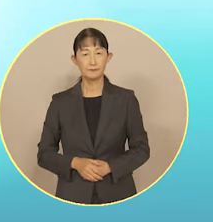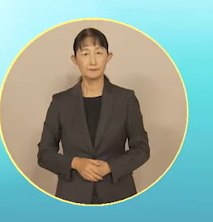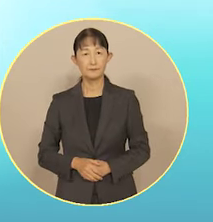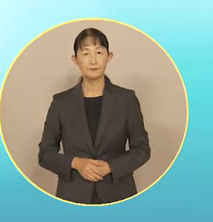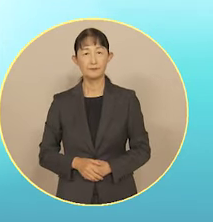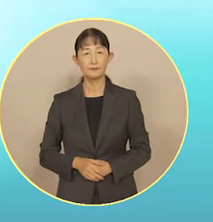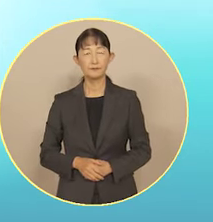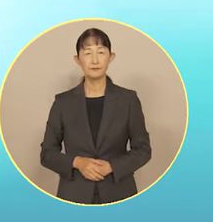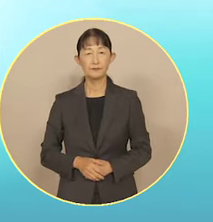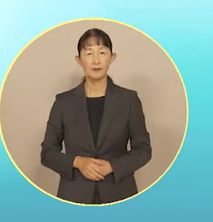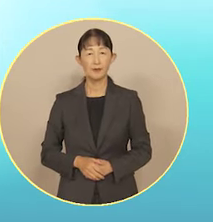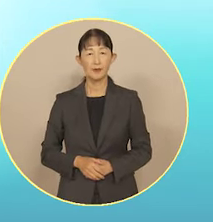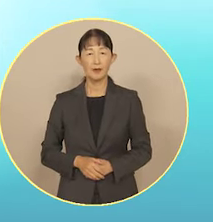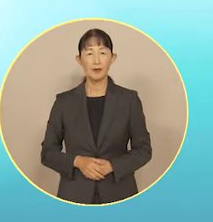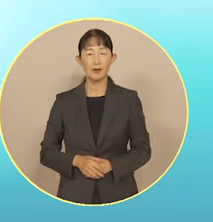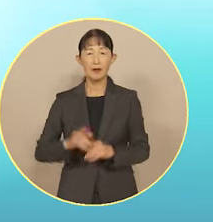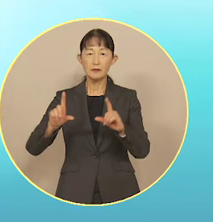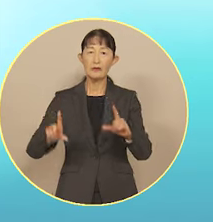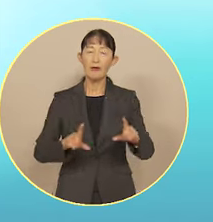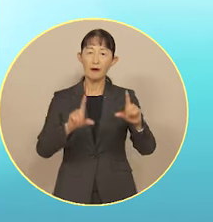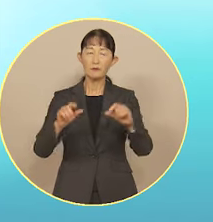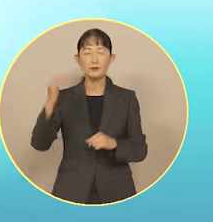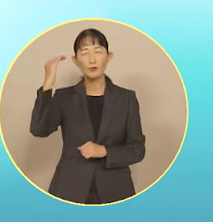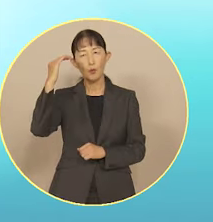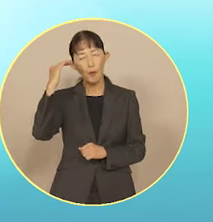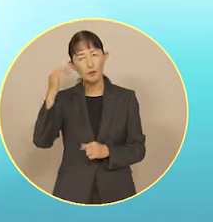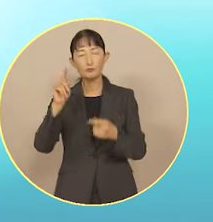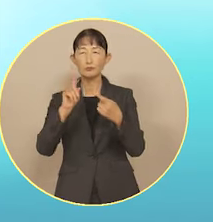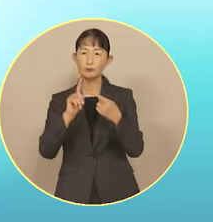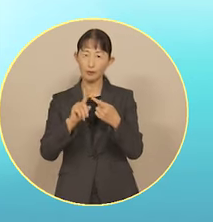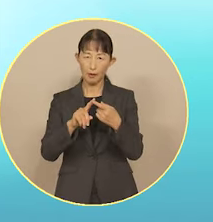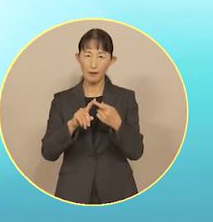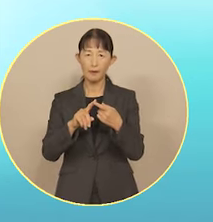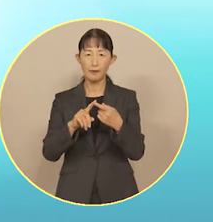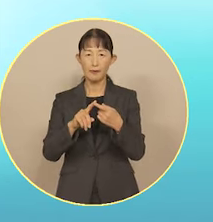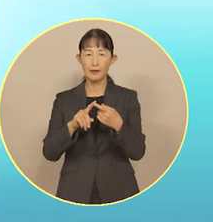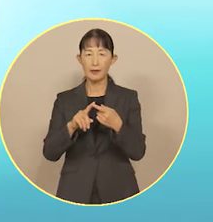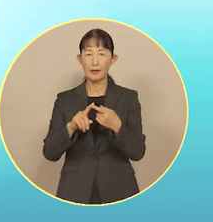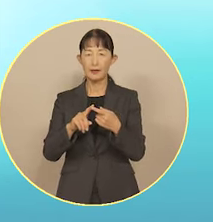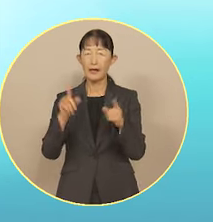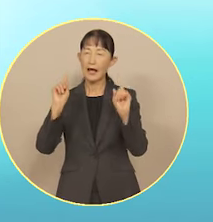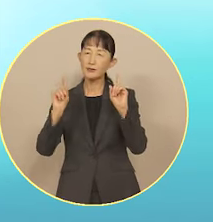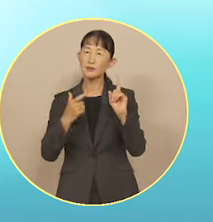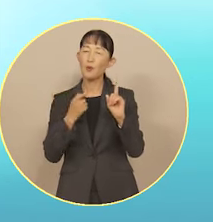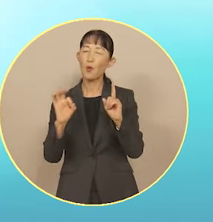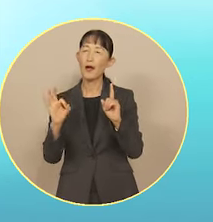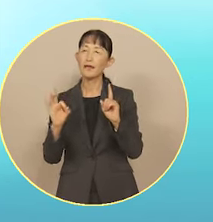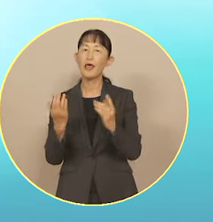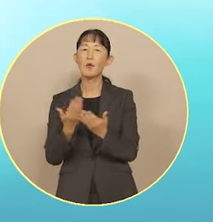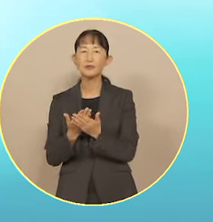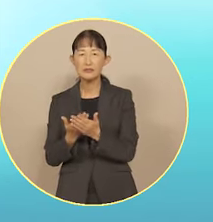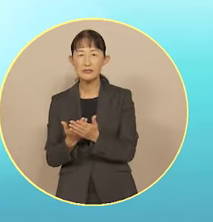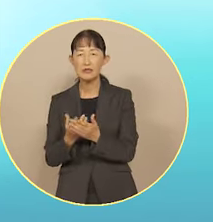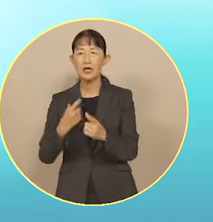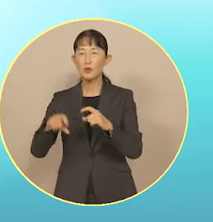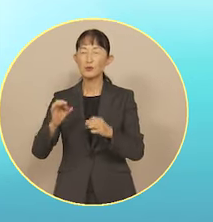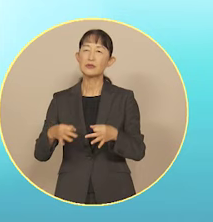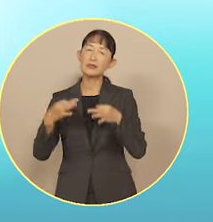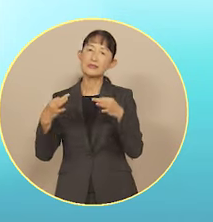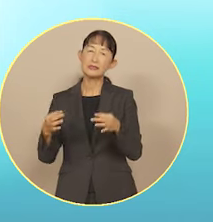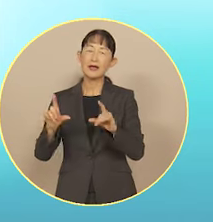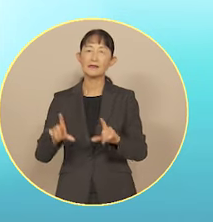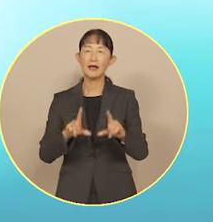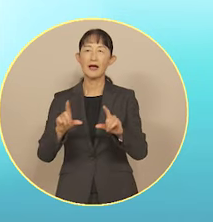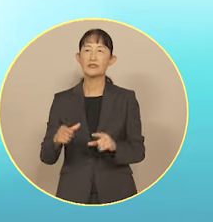ありますま生活に困っているからっていうま側面と遊ぶお金が欲しいもっとリッチな生活がし